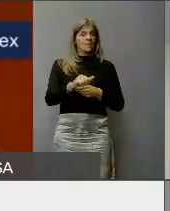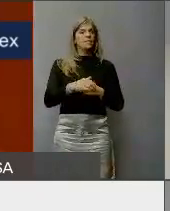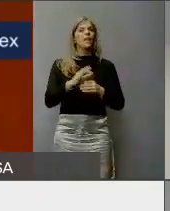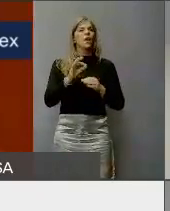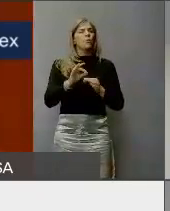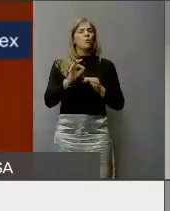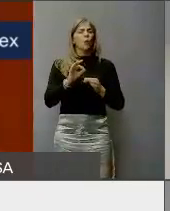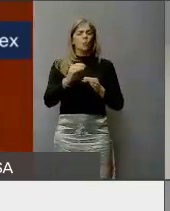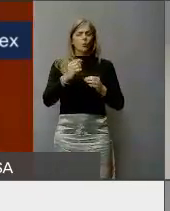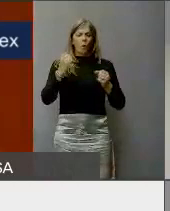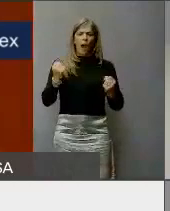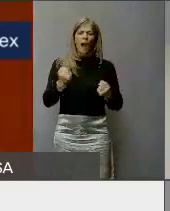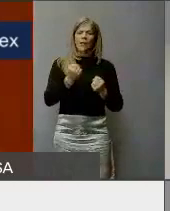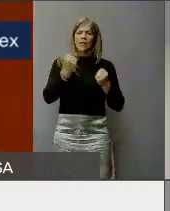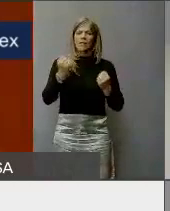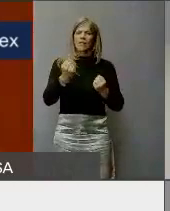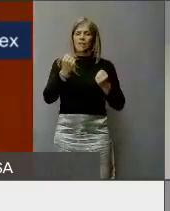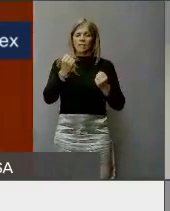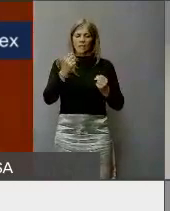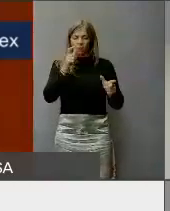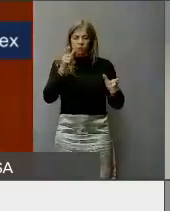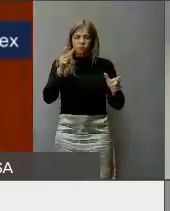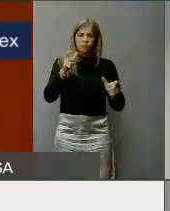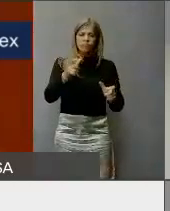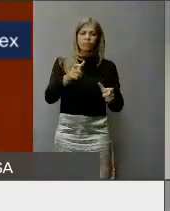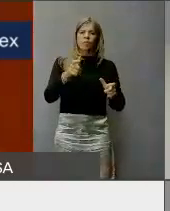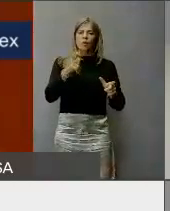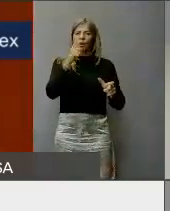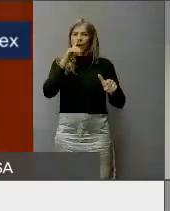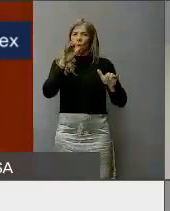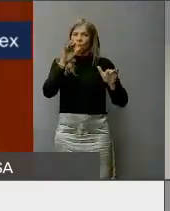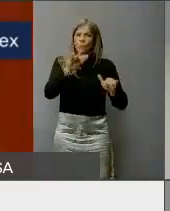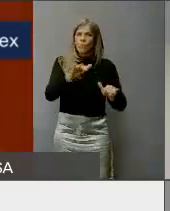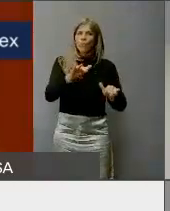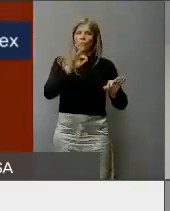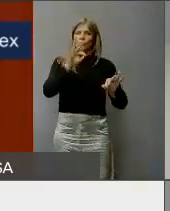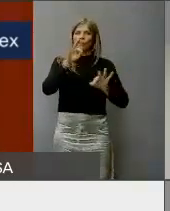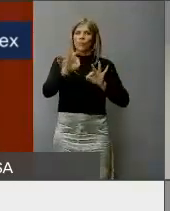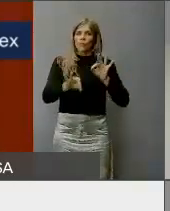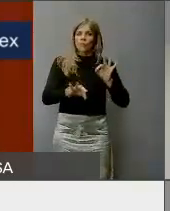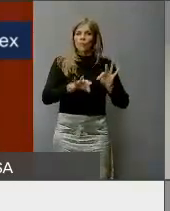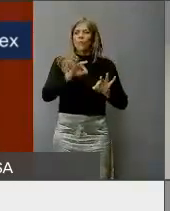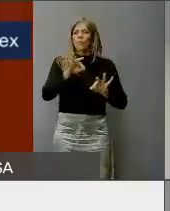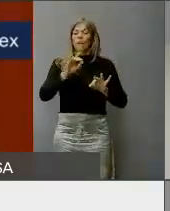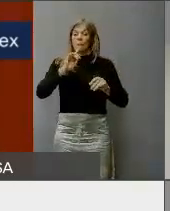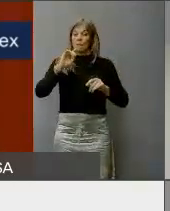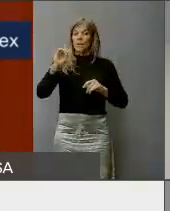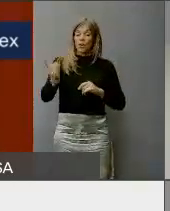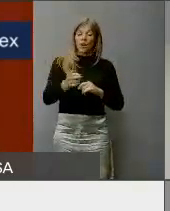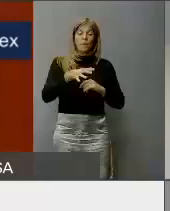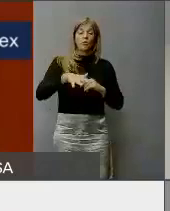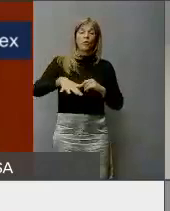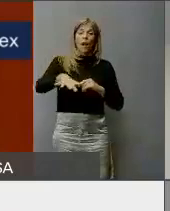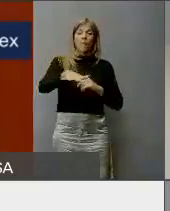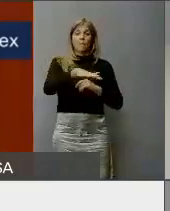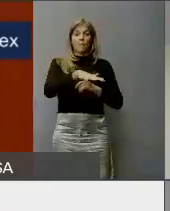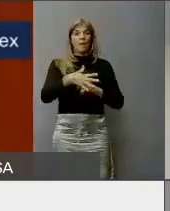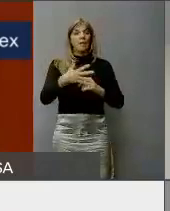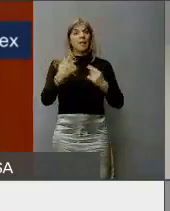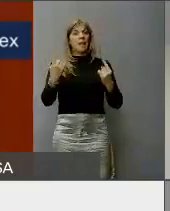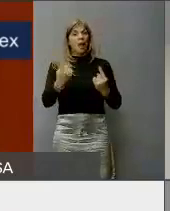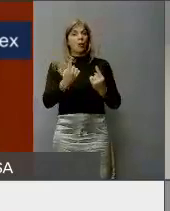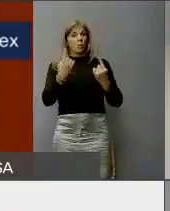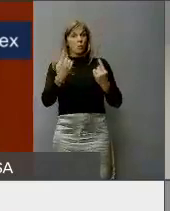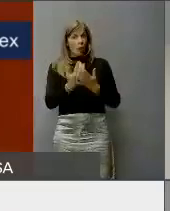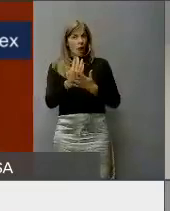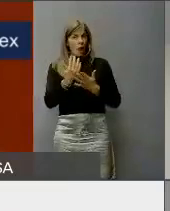alla salvaguardia al miglioramento delle condizioni degli ambienti naturali degli ambienti di vita e